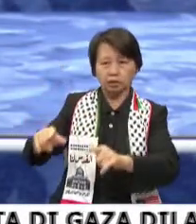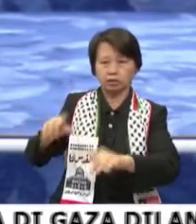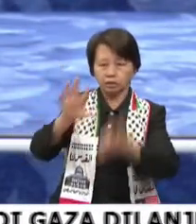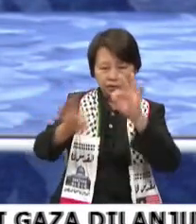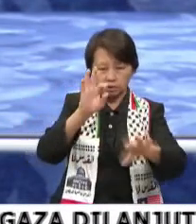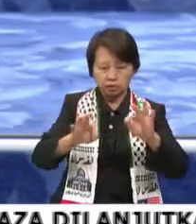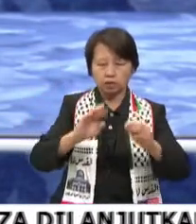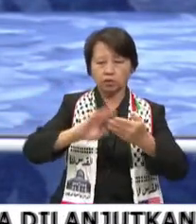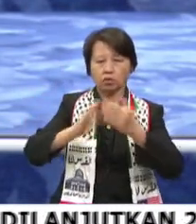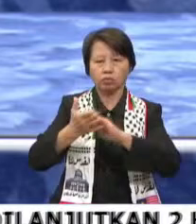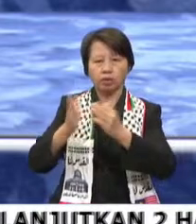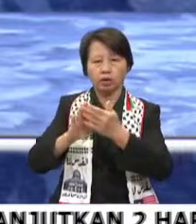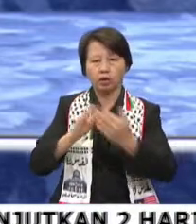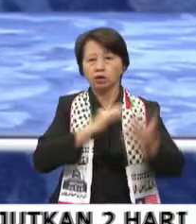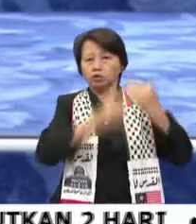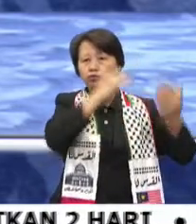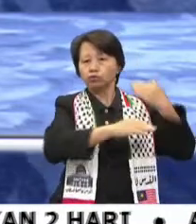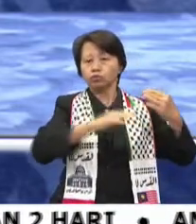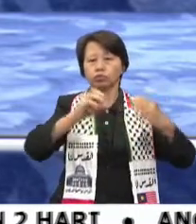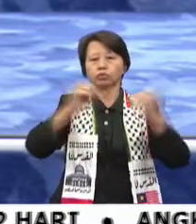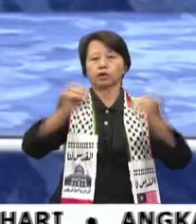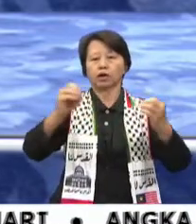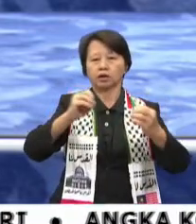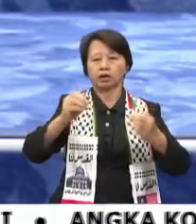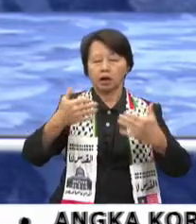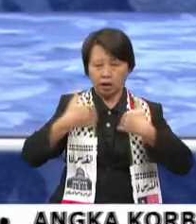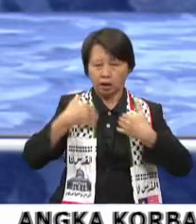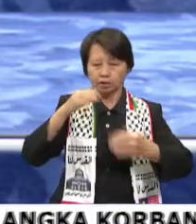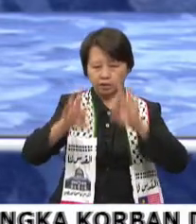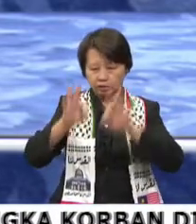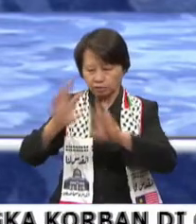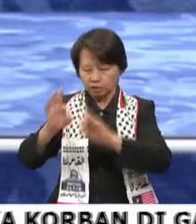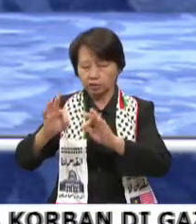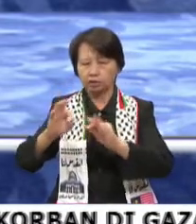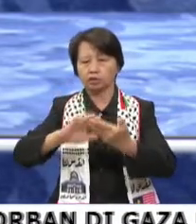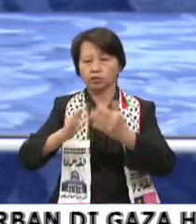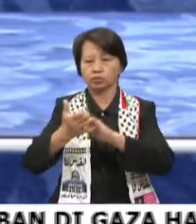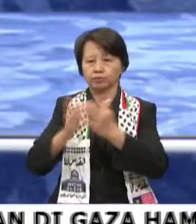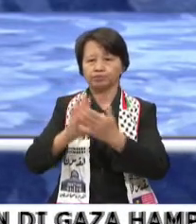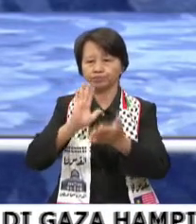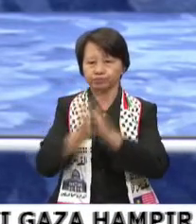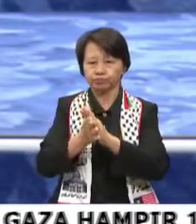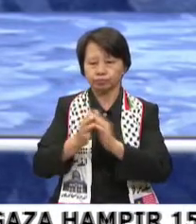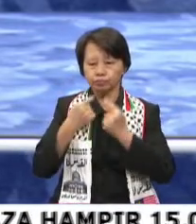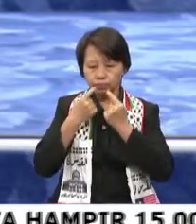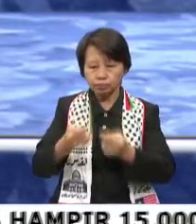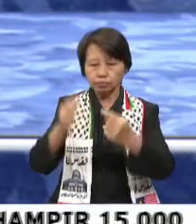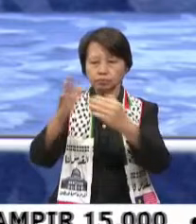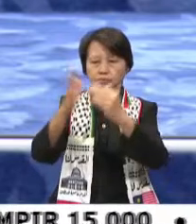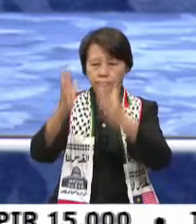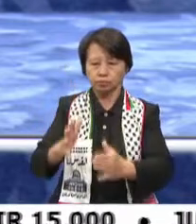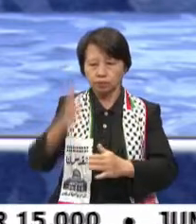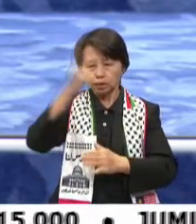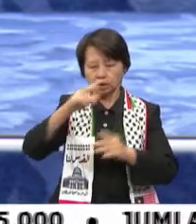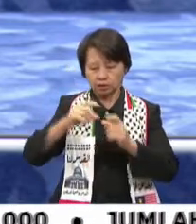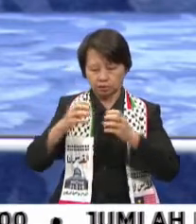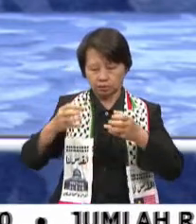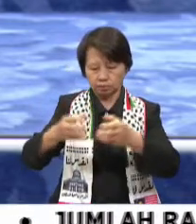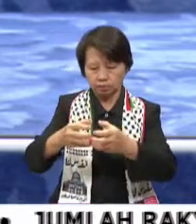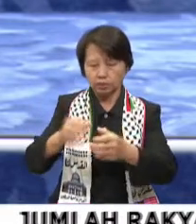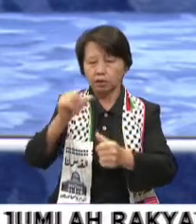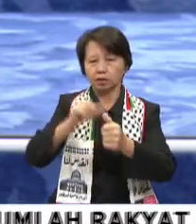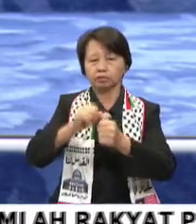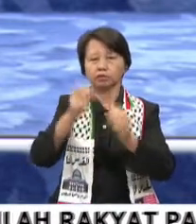selectit yang dulu tidak ada kita adakan select komite itu supaya ada penyertaan pembangkang dan kerajaan tiap